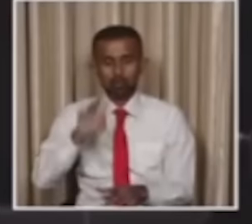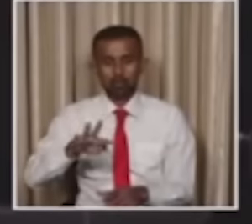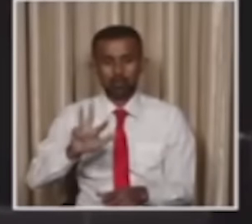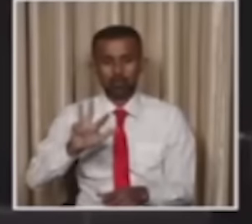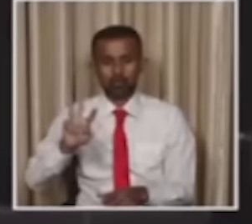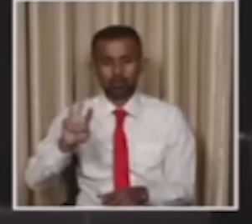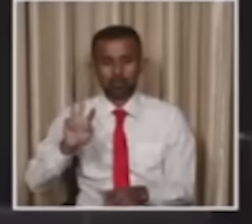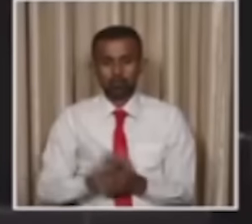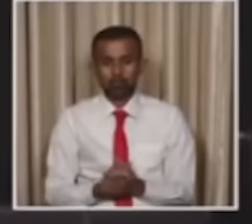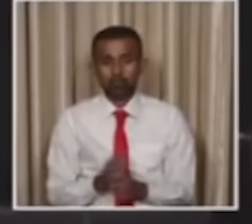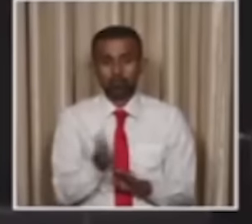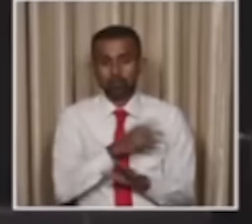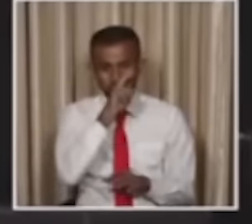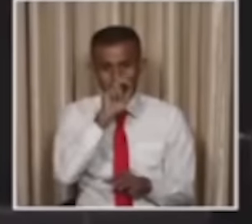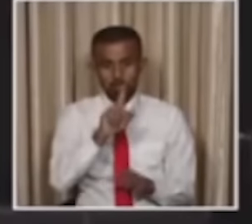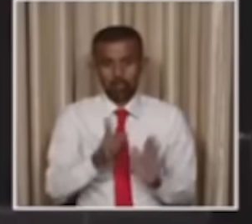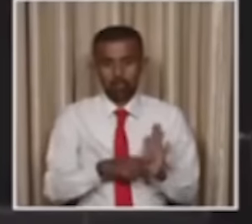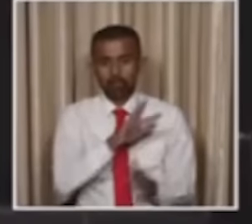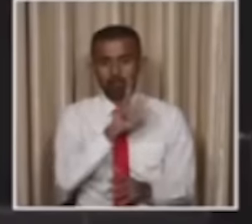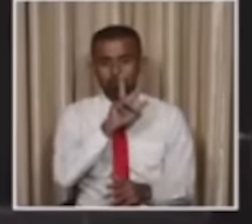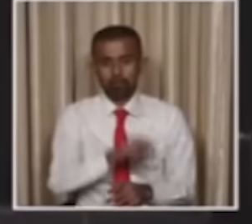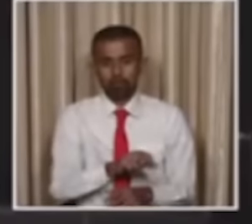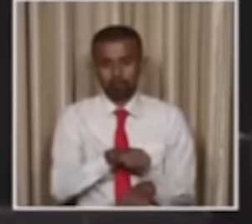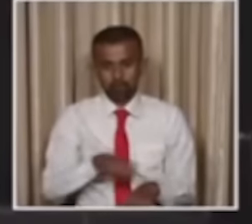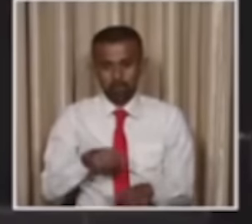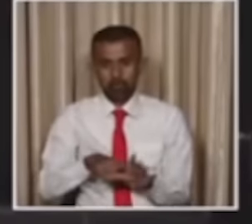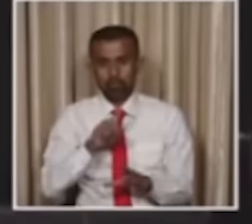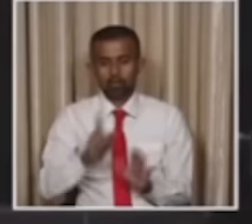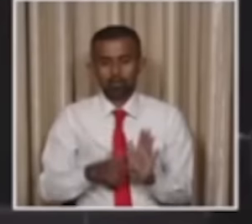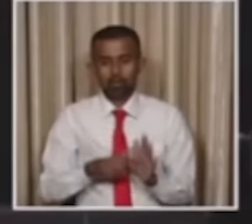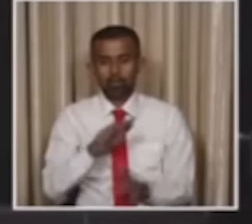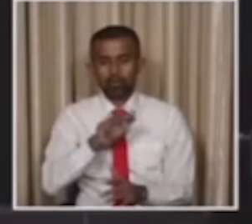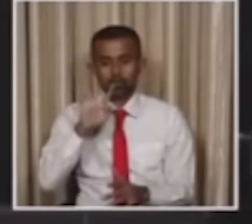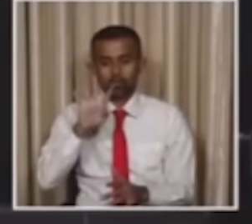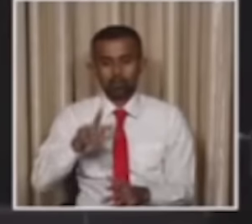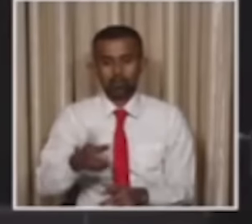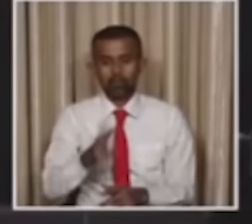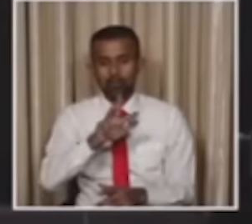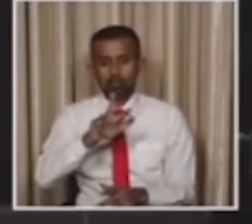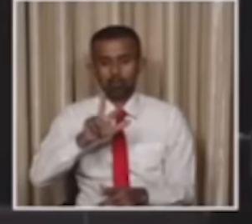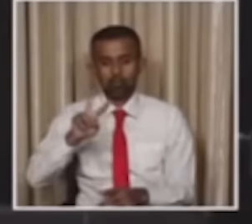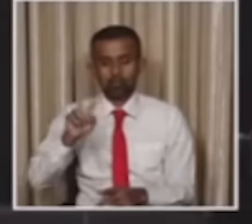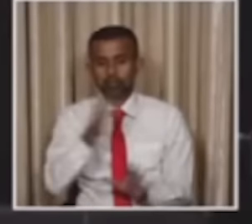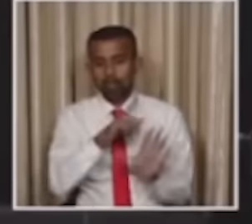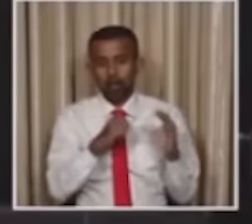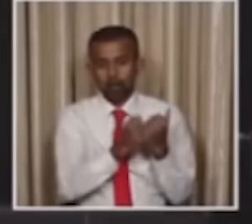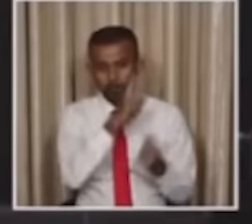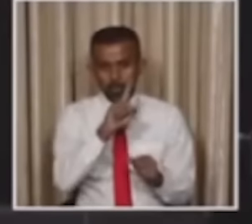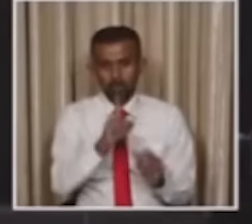94,993යි. ඒත් ඉස්සෙල්ලා මාසේ 119,000 ගිය අවුරුද්දේ, මේ අවුරුද්දේ 149,982යි. ගිය අවුරුද්දේ අප්‍රේල්